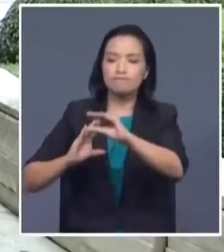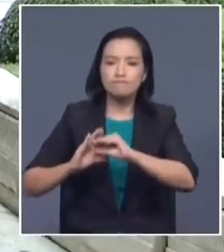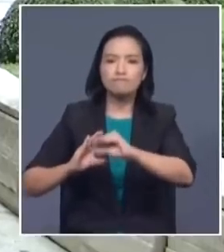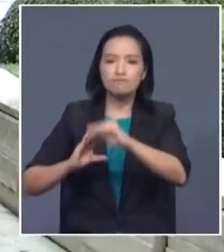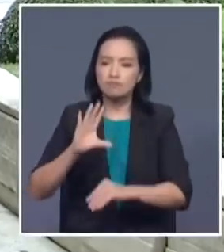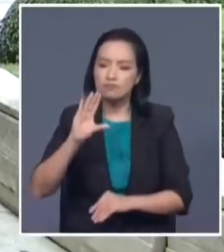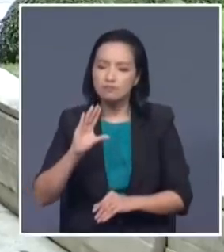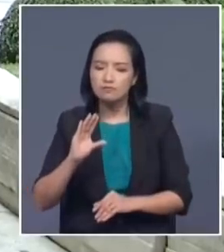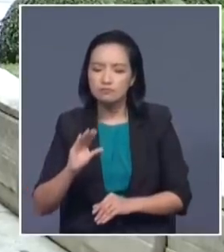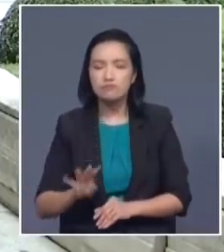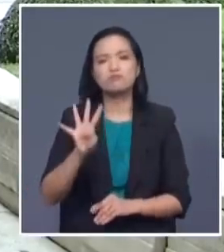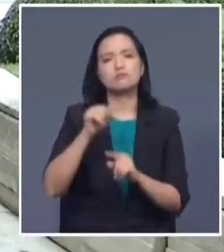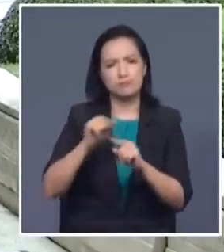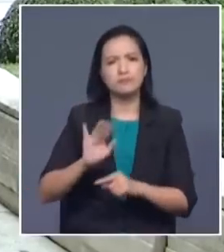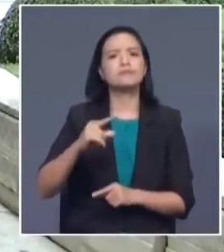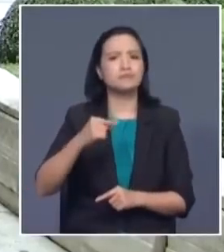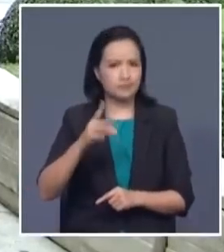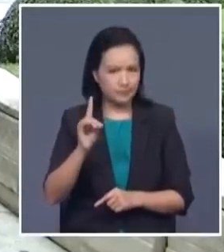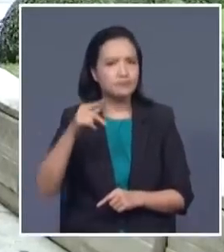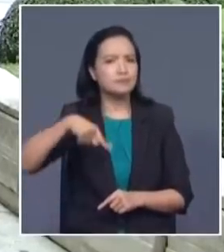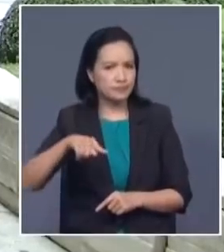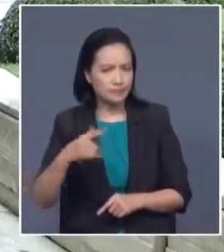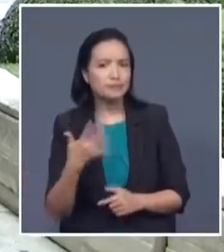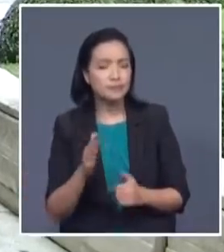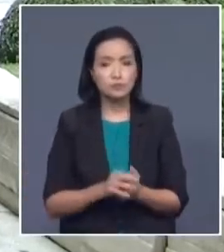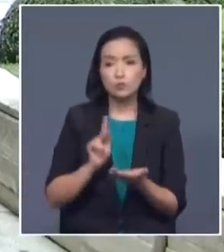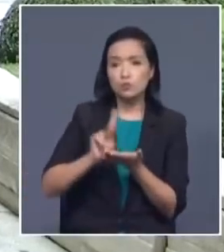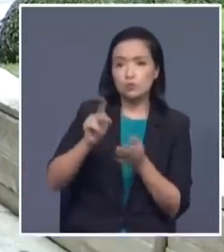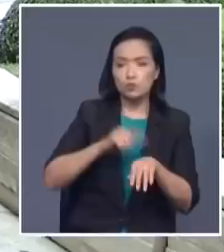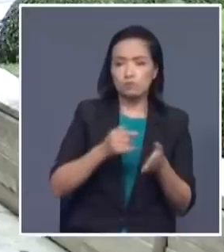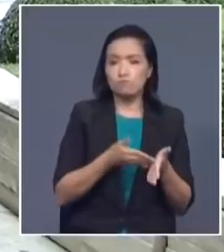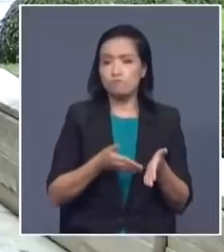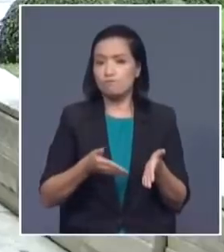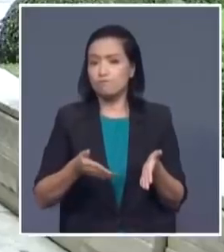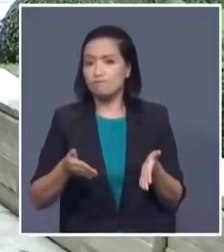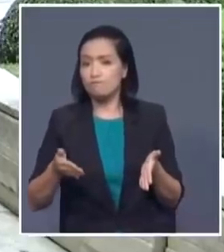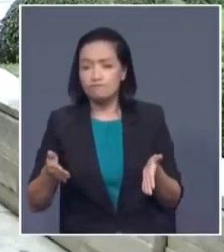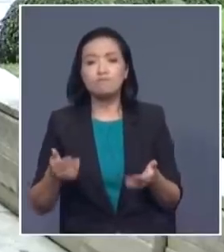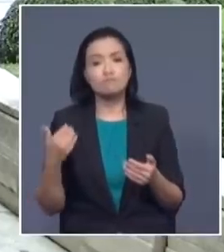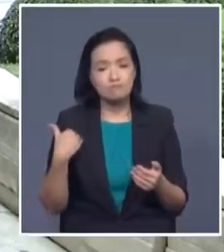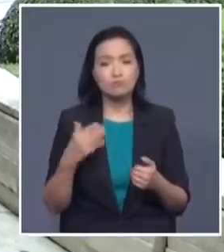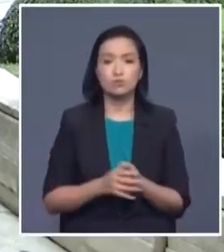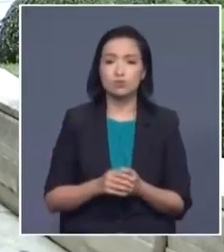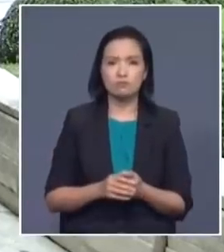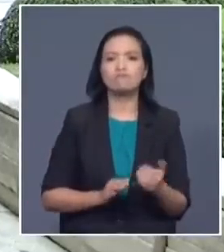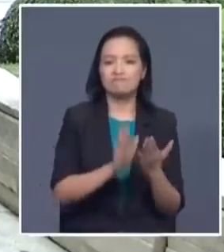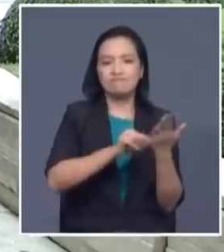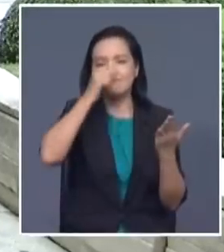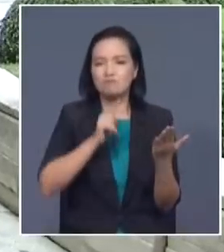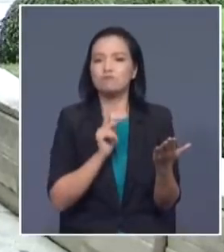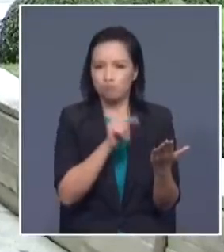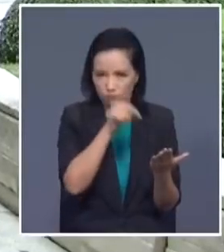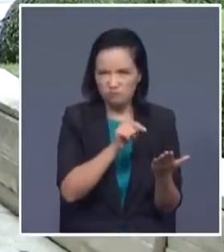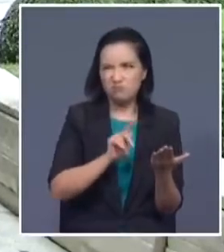GDP รวมทั้งพยายามปรับโครงสร้างให้เป็นการกู้ยืมระยะยาวมากขึ้นเป็นการกู้ภายในประเทศมากขึ้นนะครับฐ